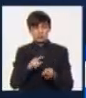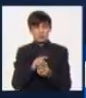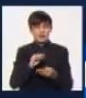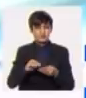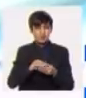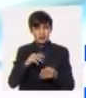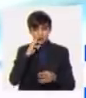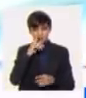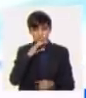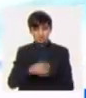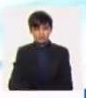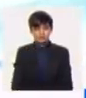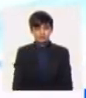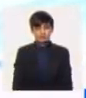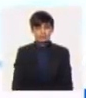допускать.